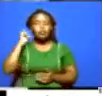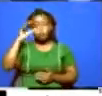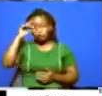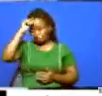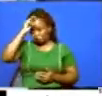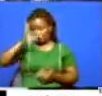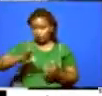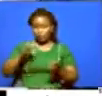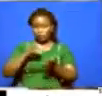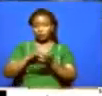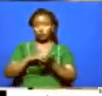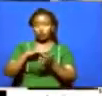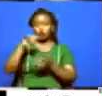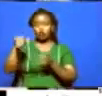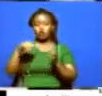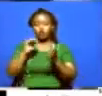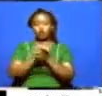ticket.